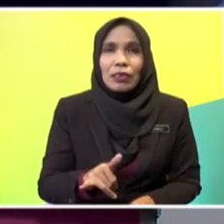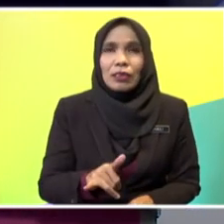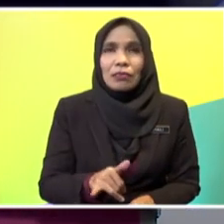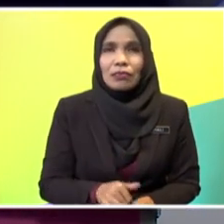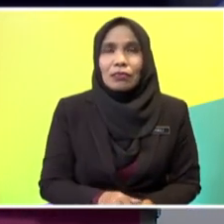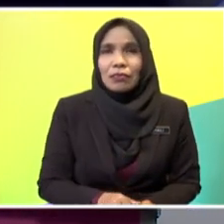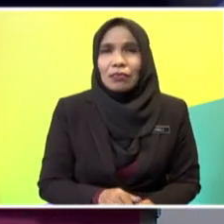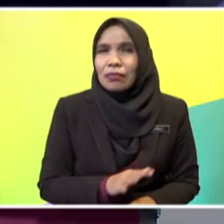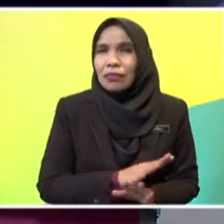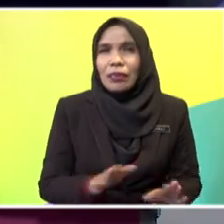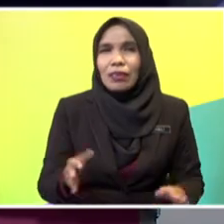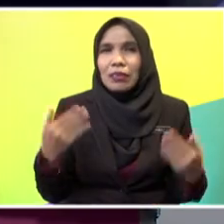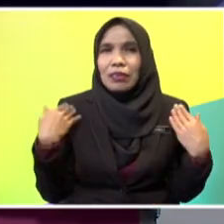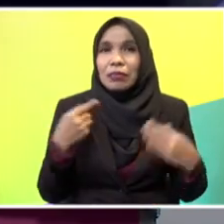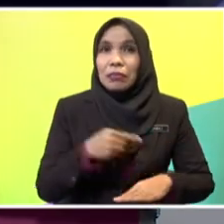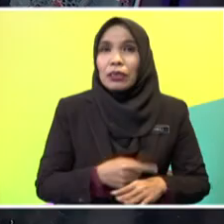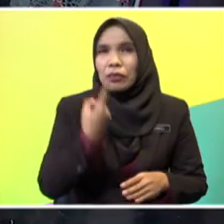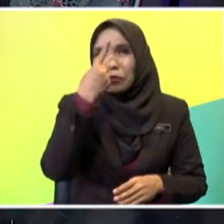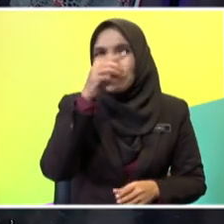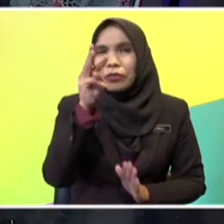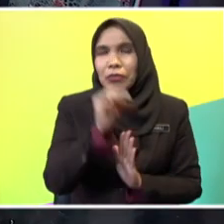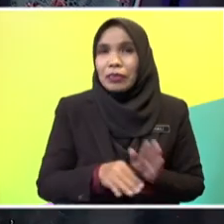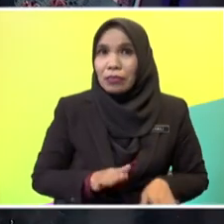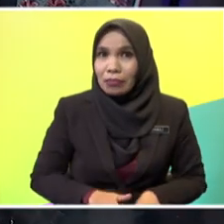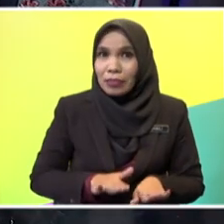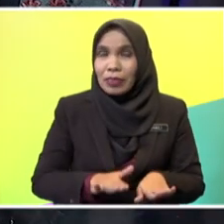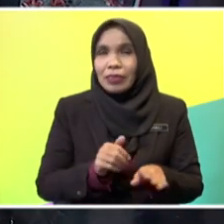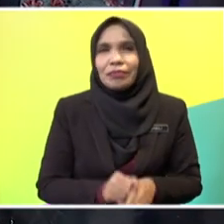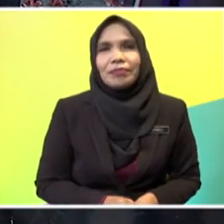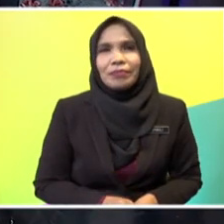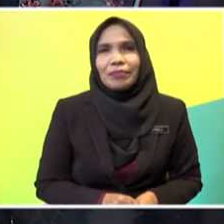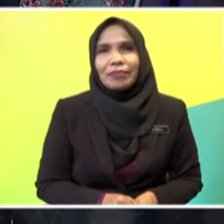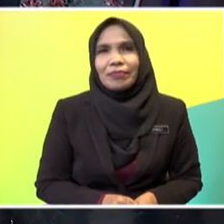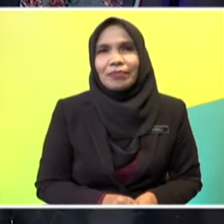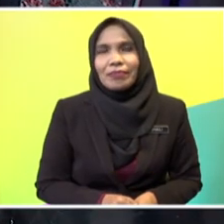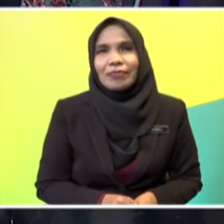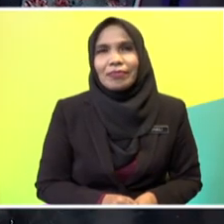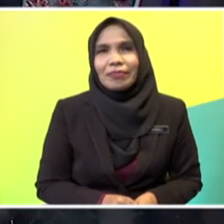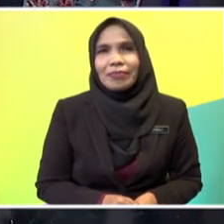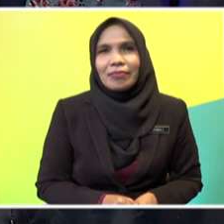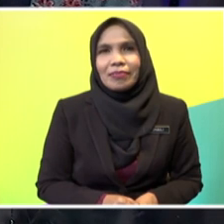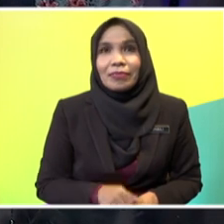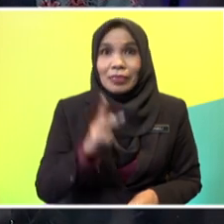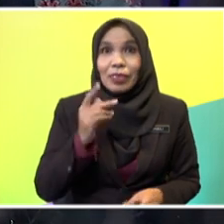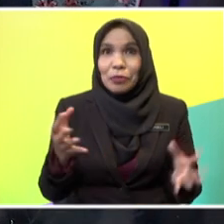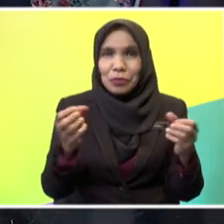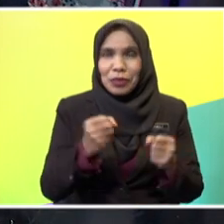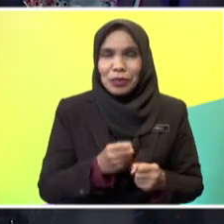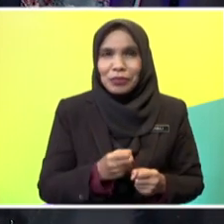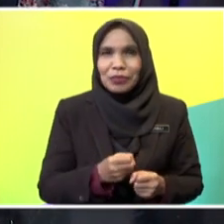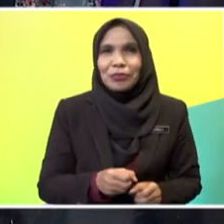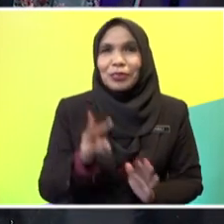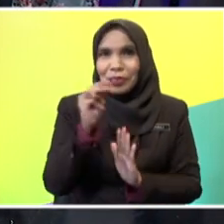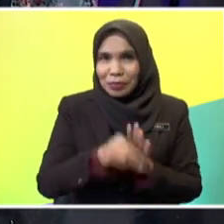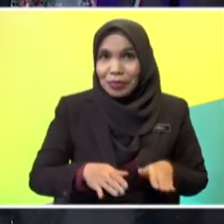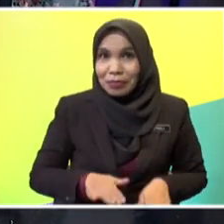mencuba untuk menjahit. Tapi lepas ni kan Cikgu, saya rasa saya nak cubalah belajar menjahit. Boleh? Boleh. Boleh Cikgu Natra? Boleh, dah